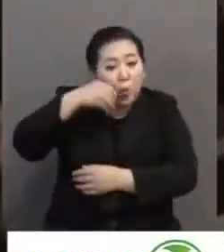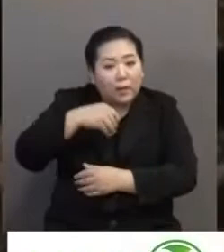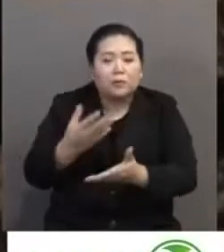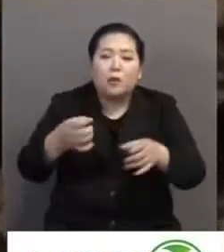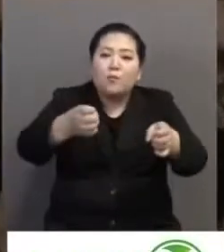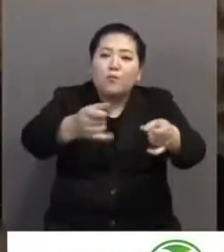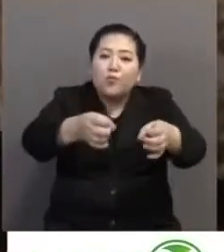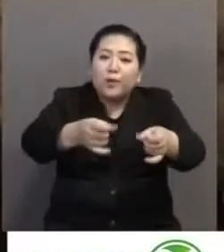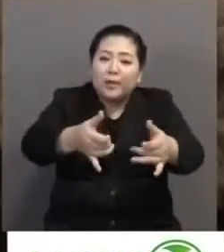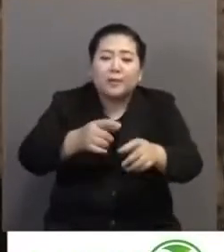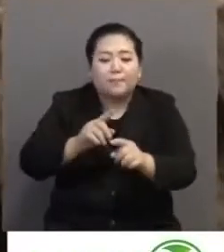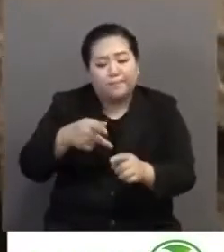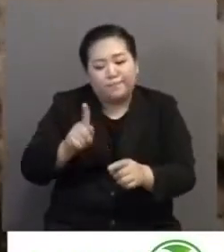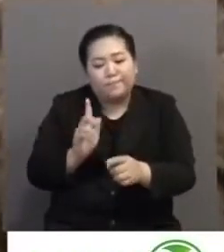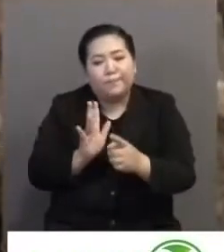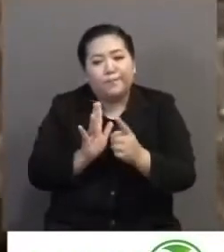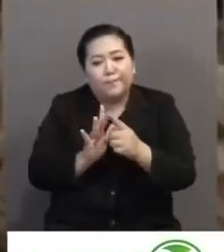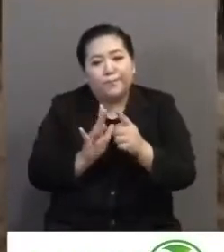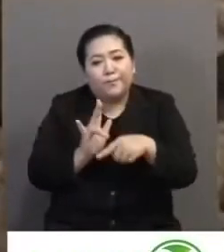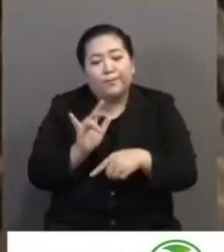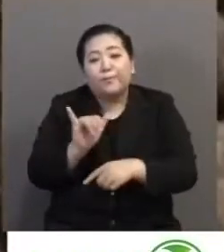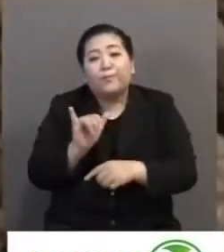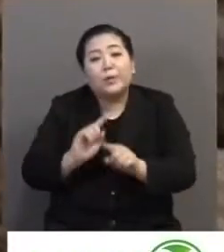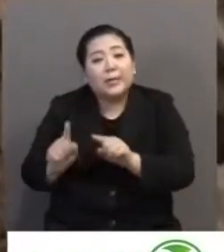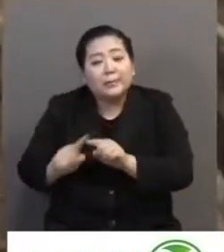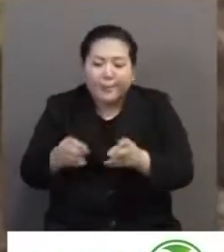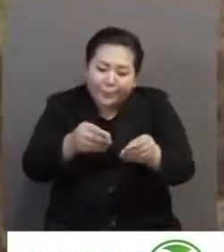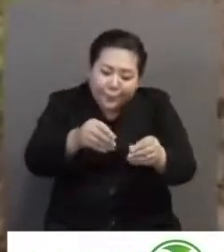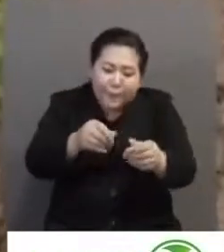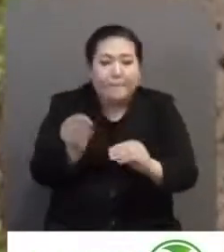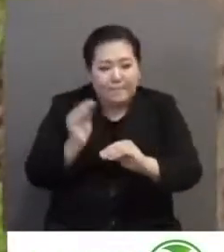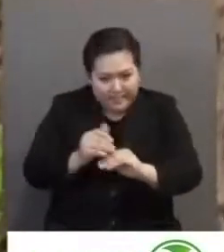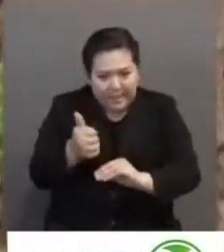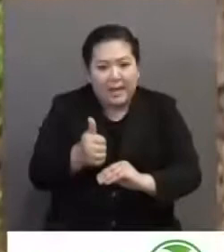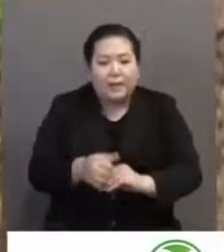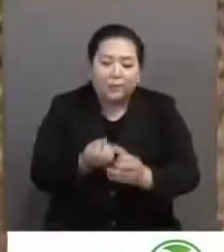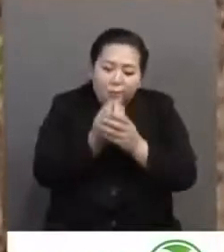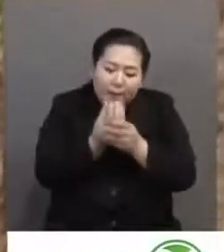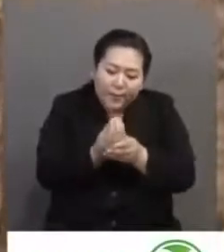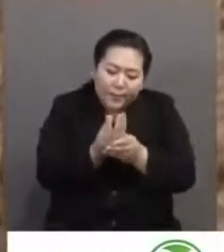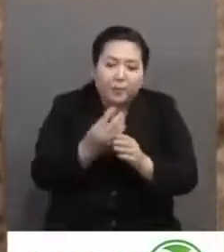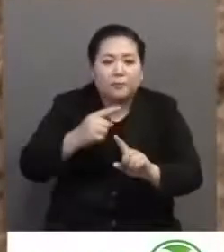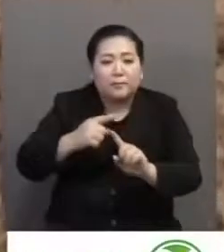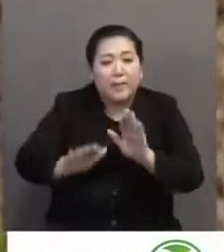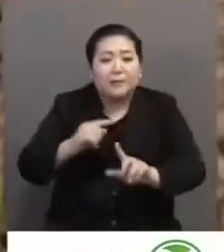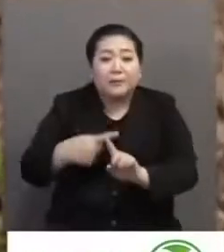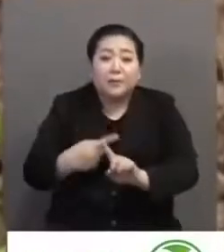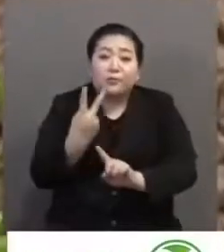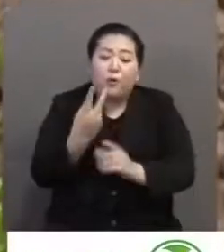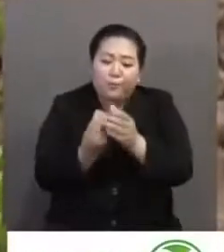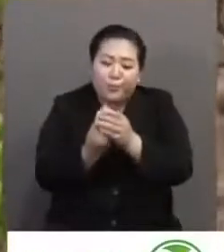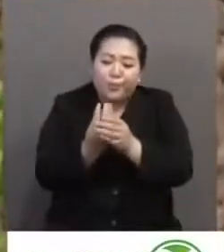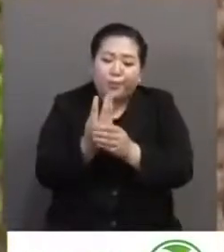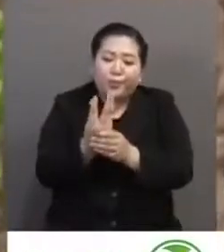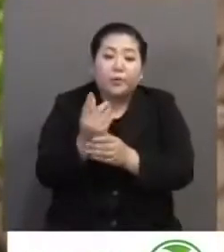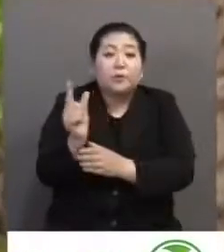ายตามร้านขายต้นไม้มาใส่บำรุงเพิ่มด้วยก็ได้โดยดาวเรืองจะใช้ระยะเวลาประมาณ2เดือนจึงจะออกดอกชุดแร